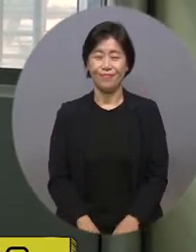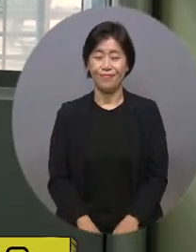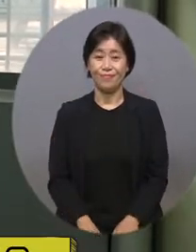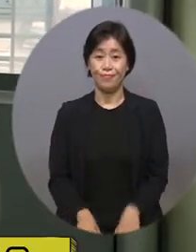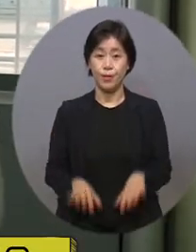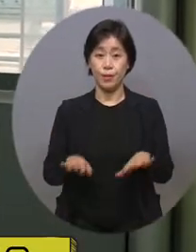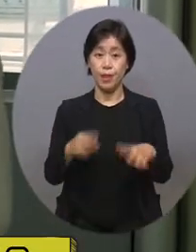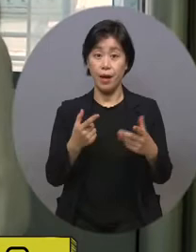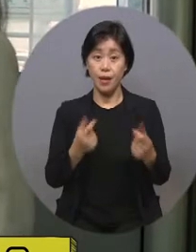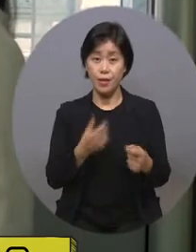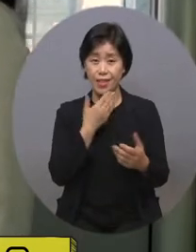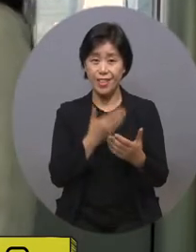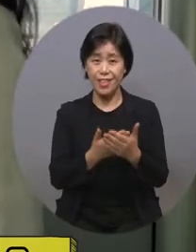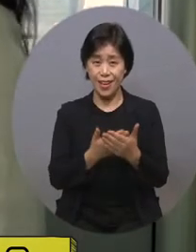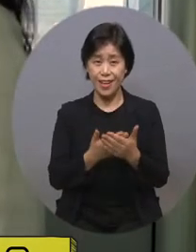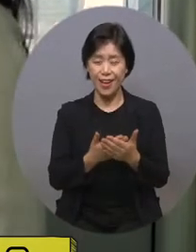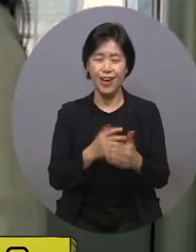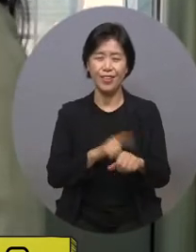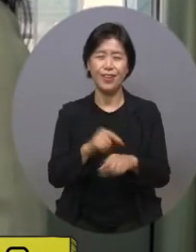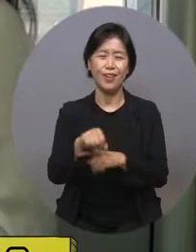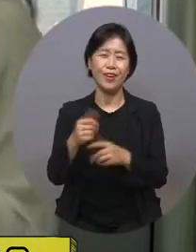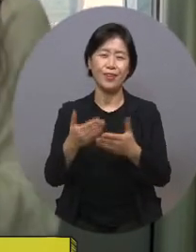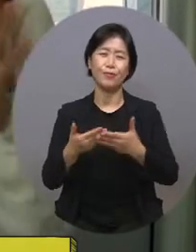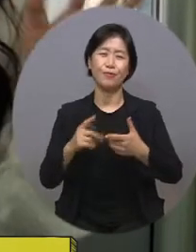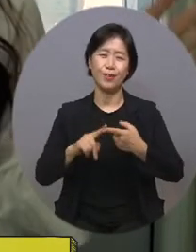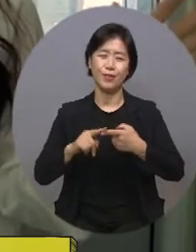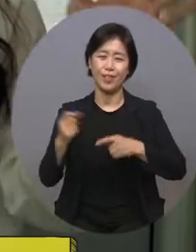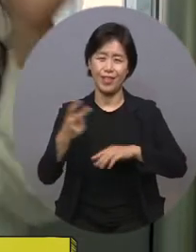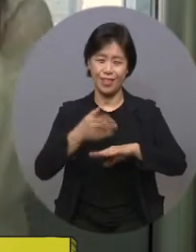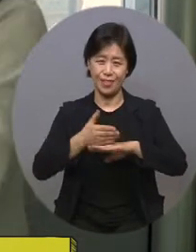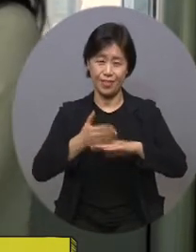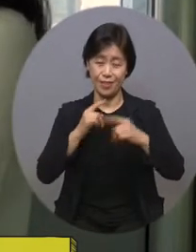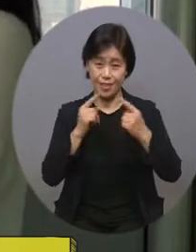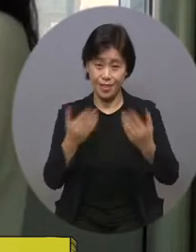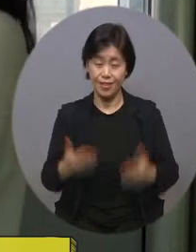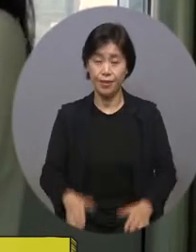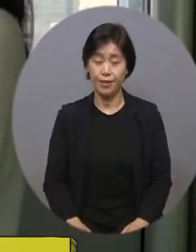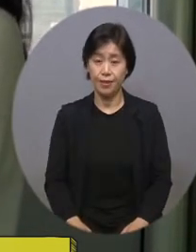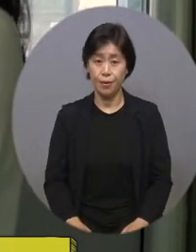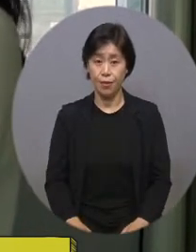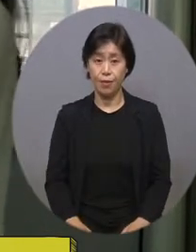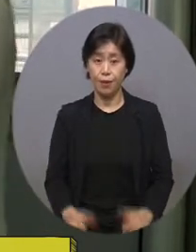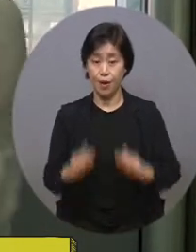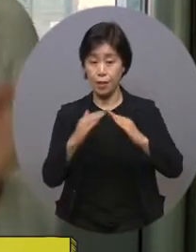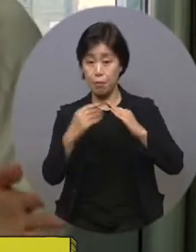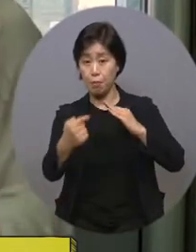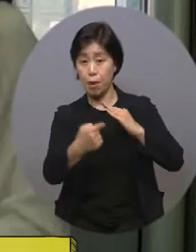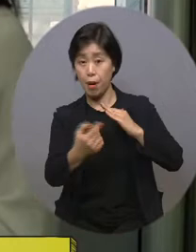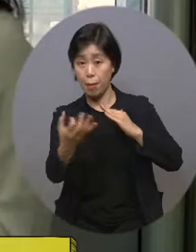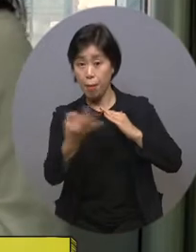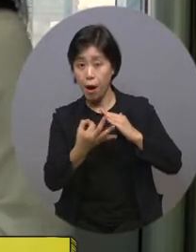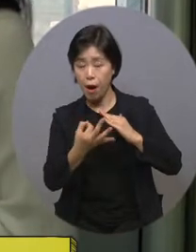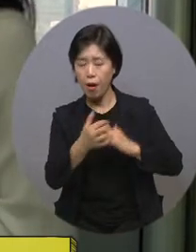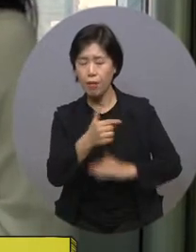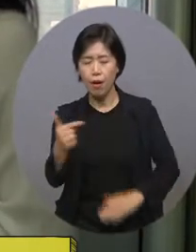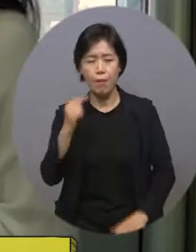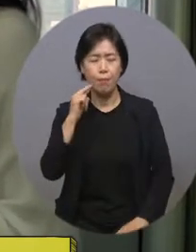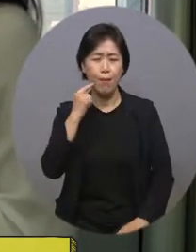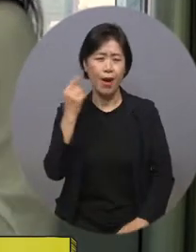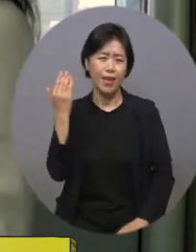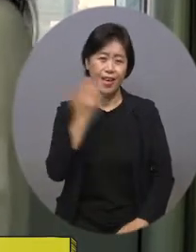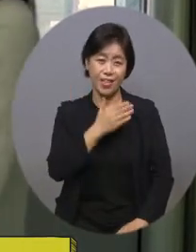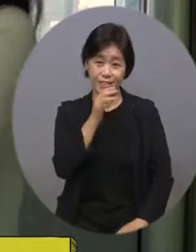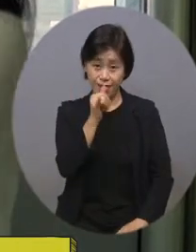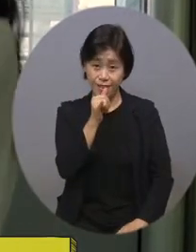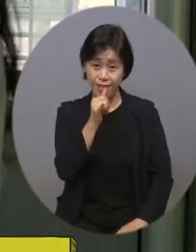오늘 이렇게 귀한 시간을 내주셔서 네. 너무 감사드리고요. 예, 예. 지금 저희가 이렇게 외관부터 보고 왔는데 네, 너무 네. 깨끗하고 예쁘더라고요.